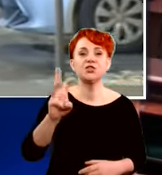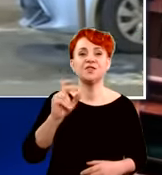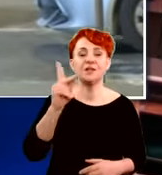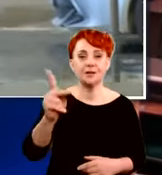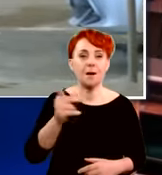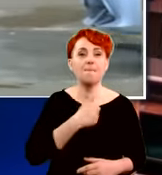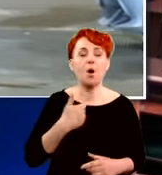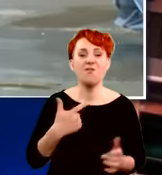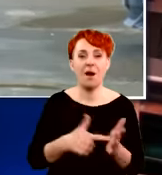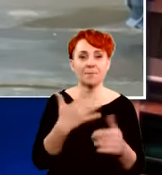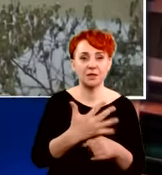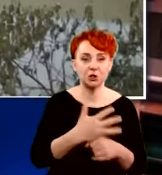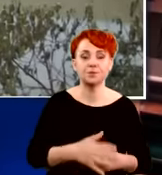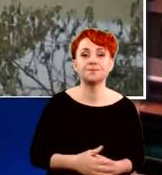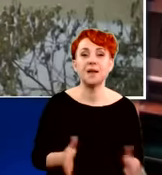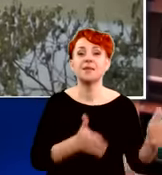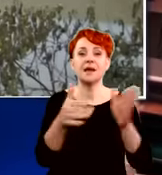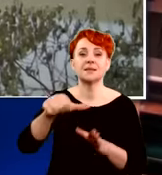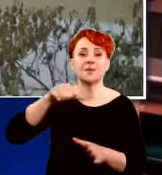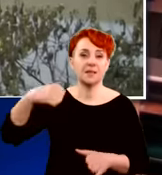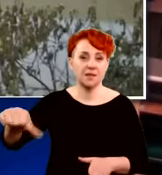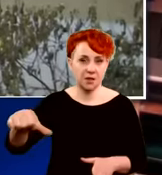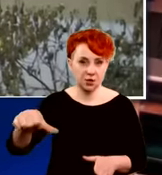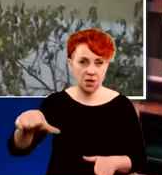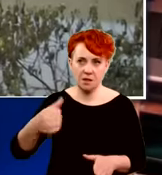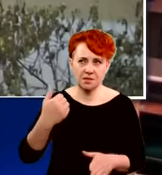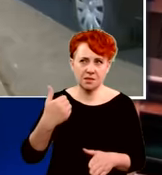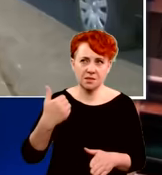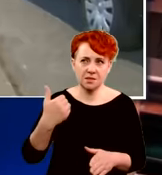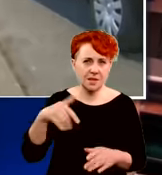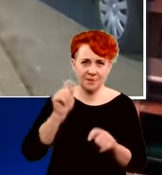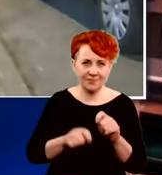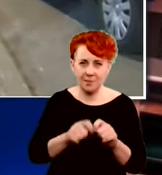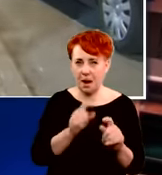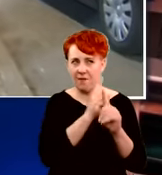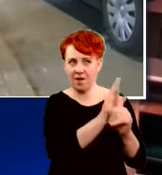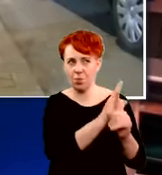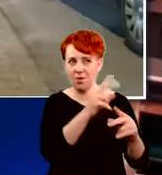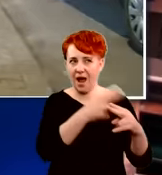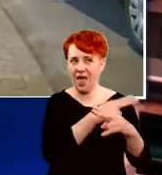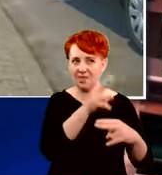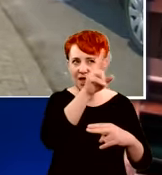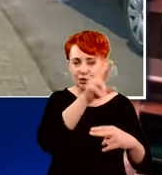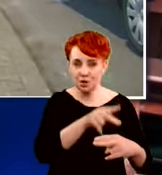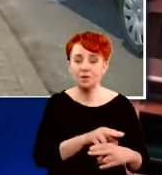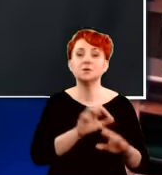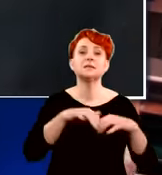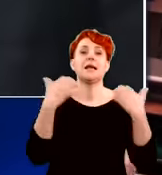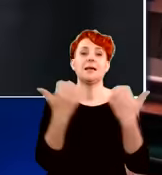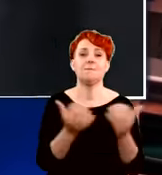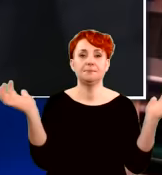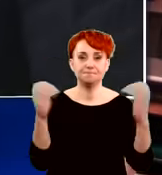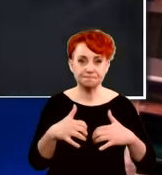2050. Panie pośle, w przyszłym tygodniu, zdaje się, nie sprawdzałam, ale to chyba tak wynika z kalendarza, posiedzenie Sejmu. Pan